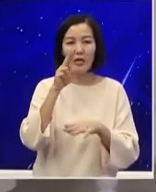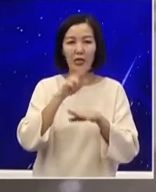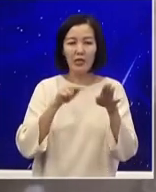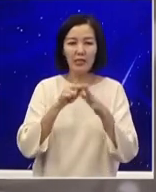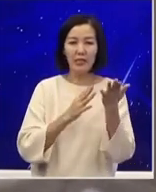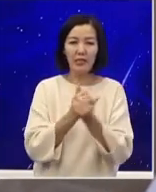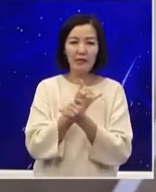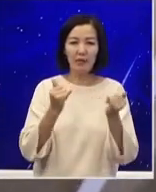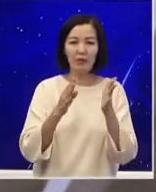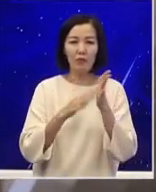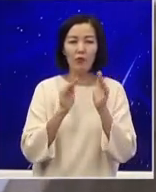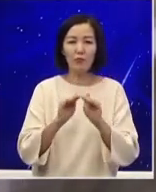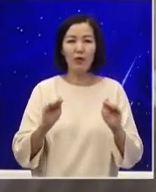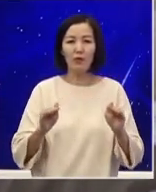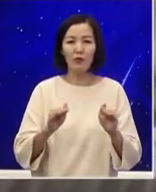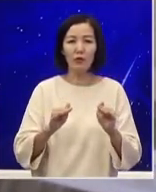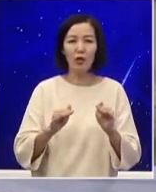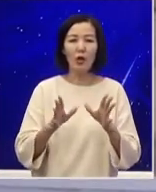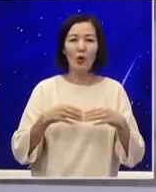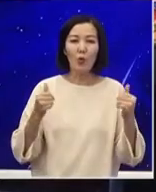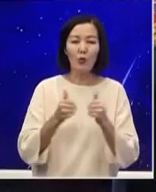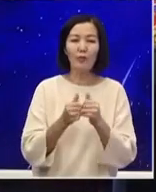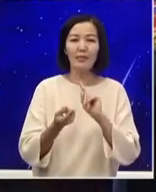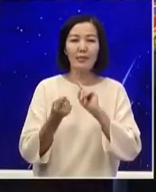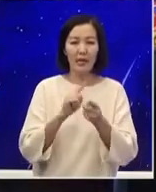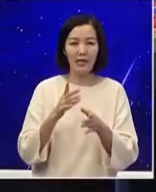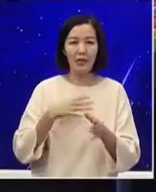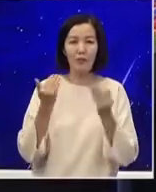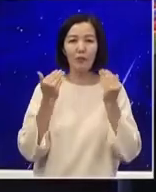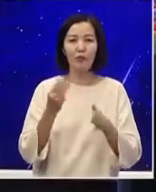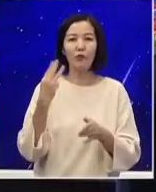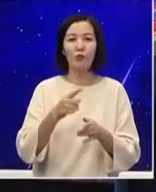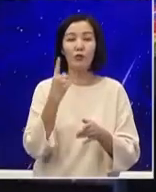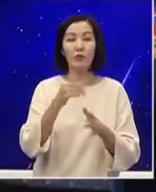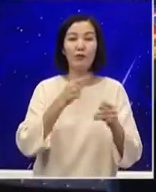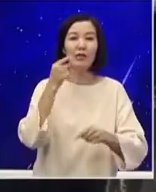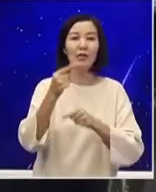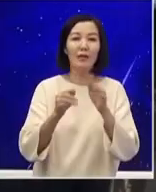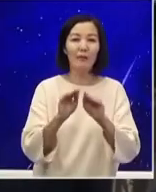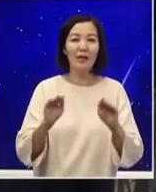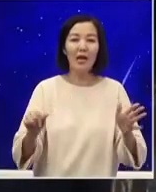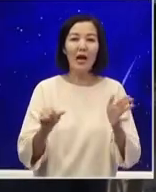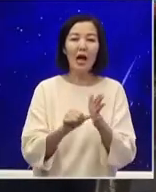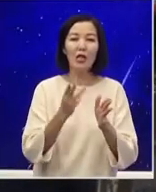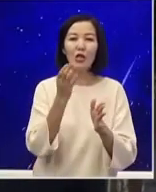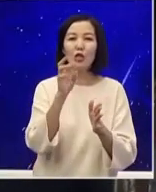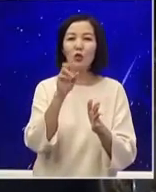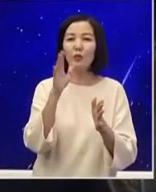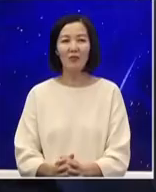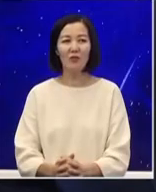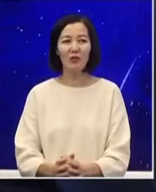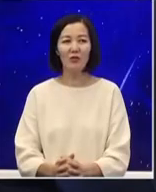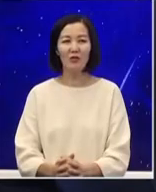органдарында қызмет етіпті. 9 бала өсірді, өнегелі отбасына айналды. Бүгінде 31 немере, 6 шөбере сүйіп